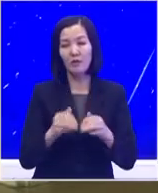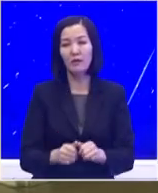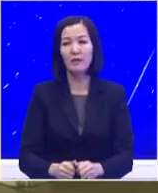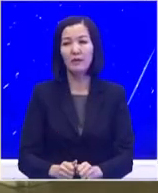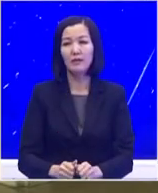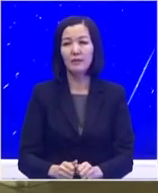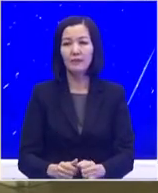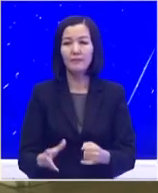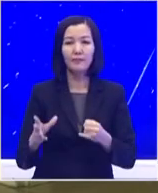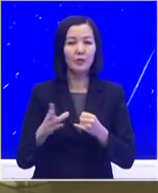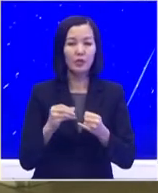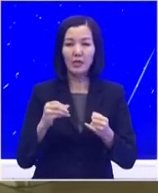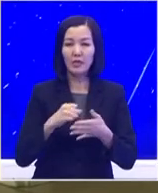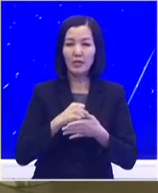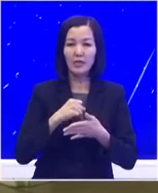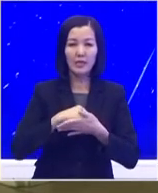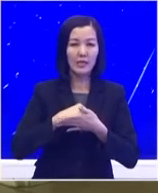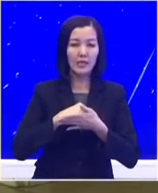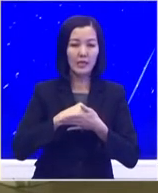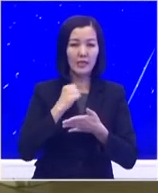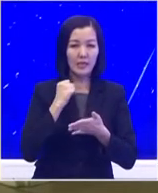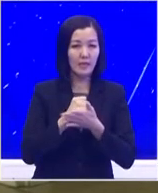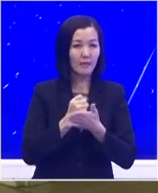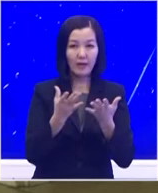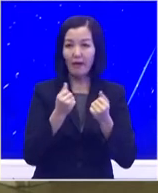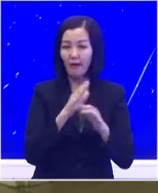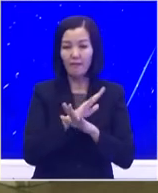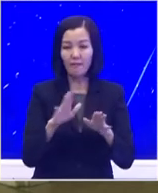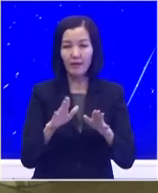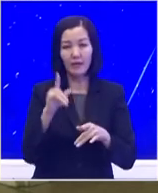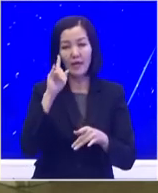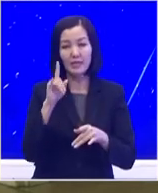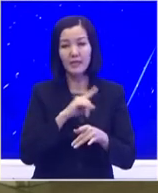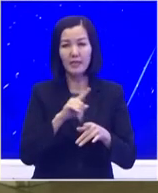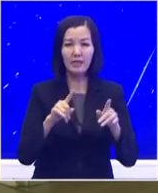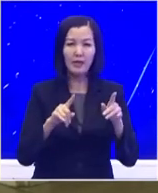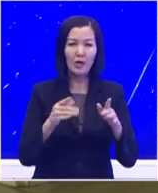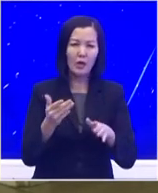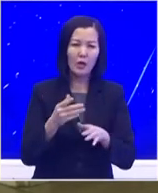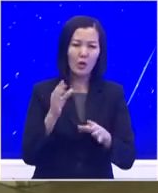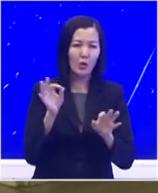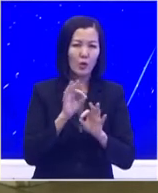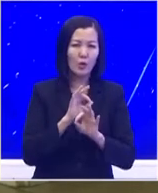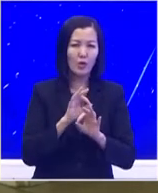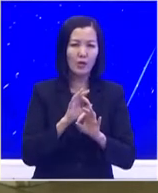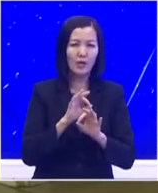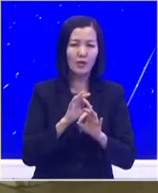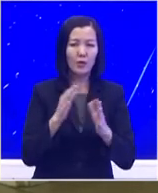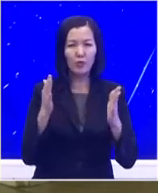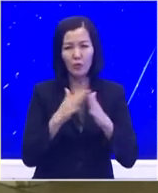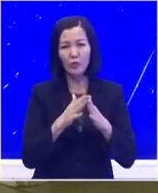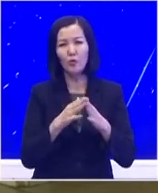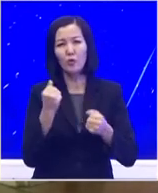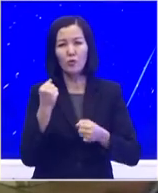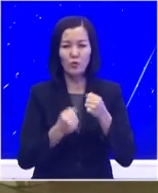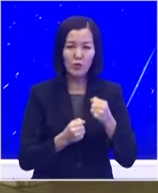Жер кепілге алынбайды. Жылжымайтын мүлік неде кепілге? Қазақстанның кез келген жерінде тіркелген жылжымайтын мүлік болады.